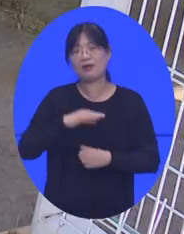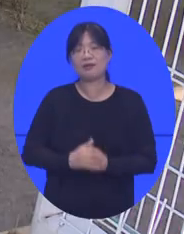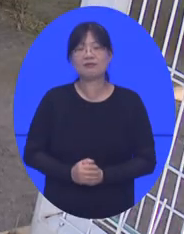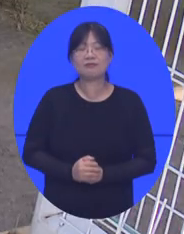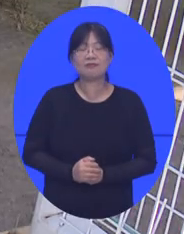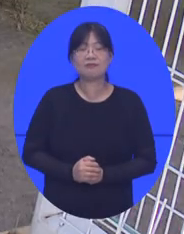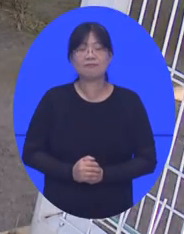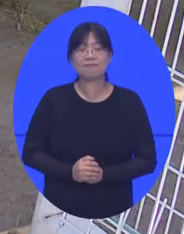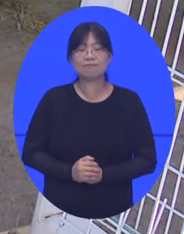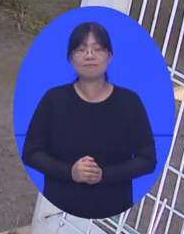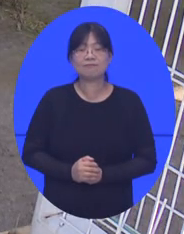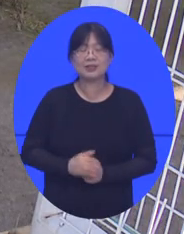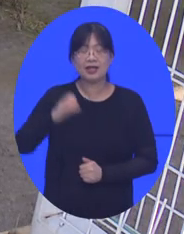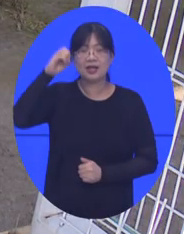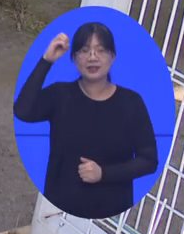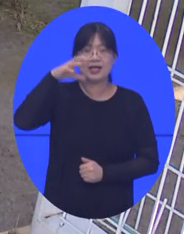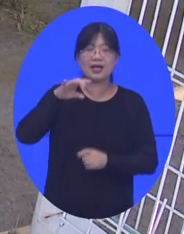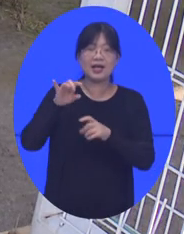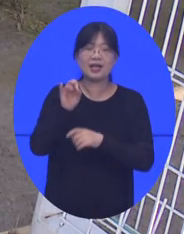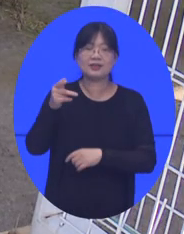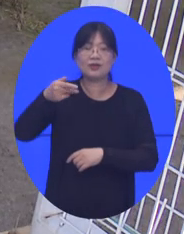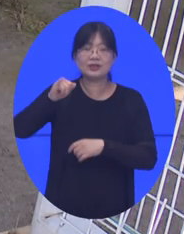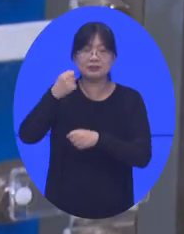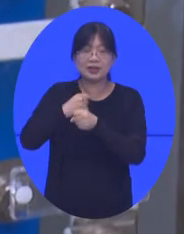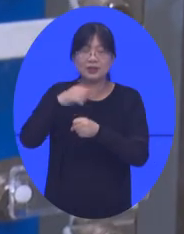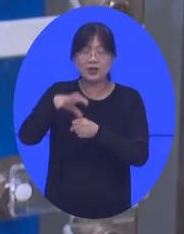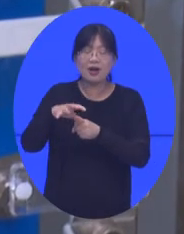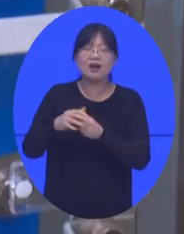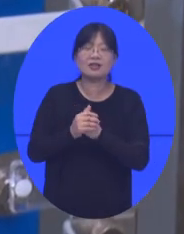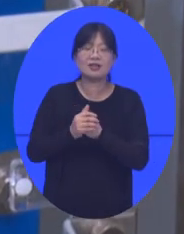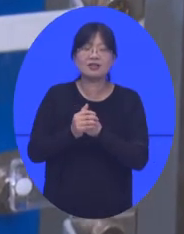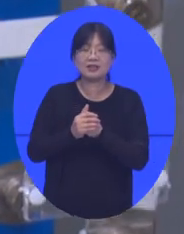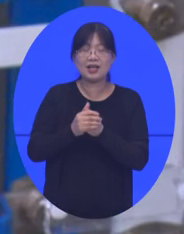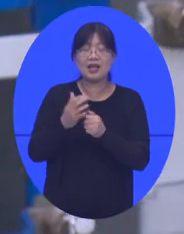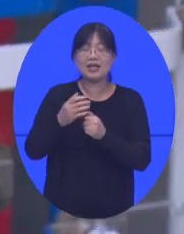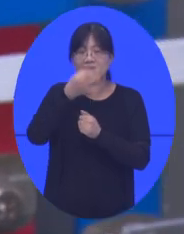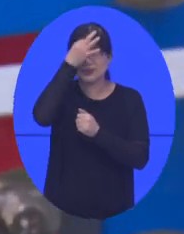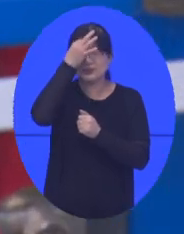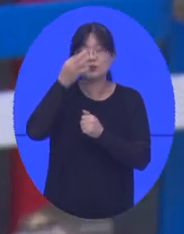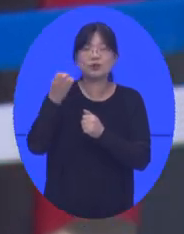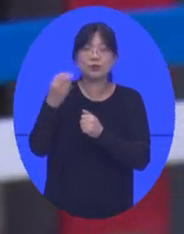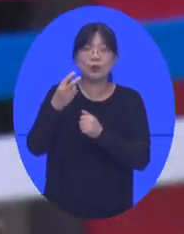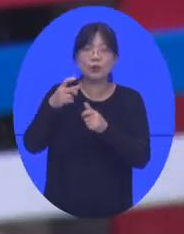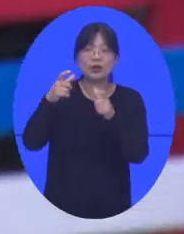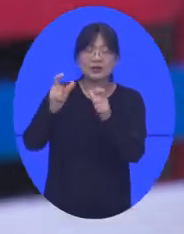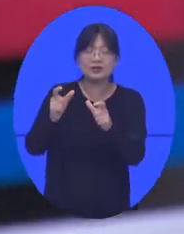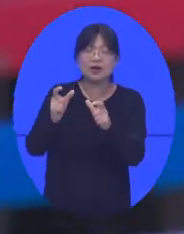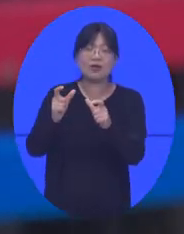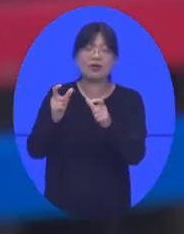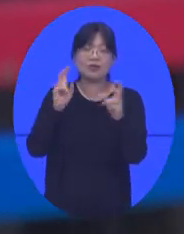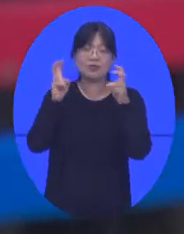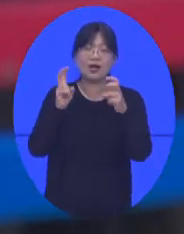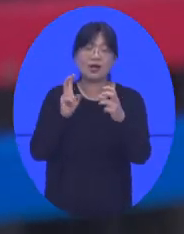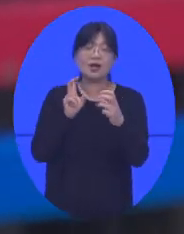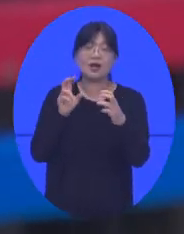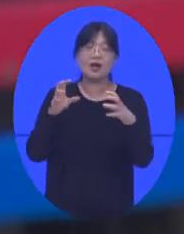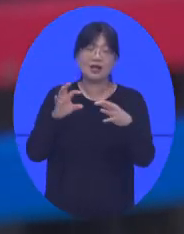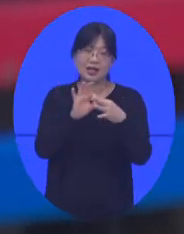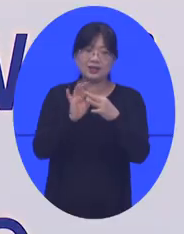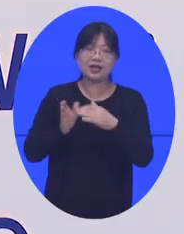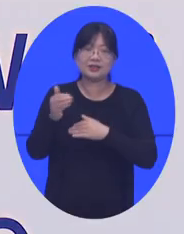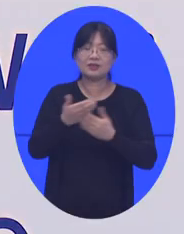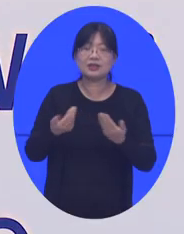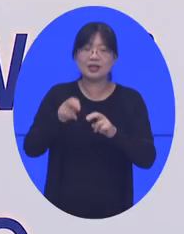생각합니다. 태양광 발전시설의 장비나 전기공사, 감리 등 지역 업체와의 협업에 따른 간접 일자리까지 따진다면 더